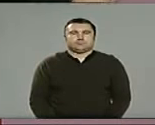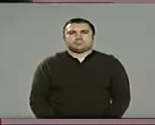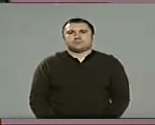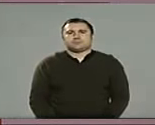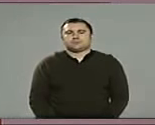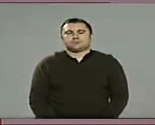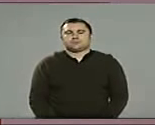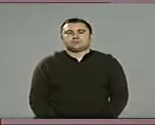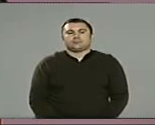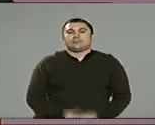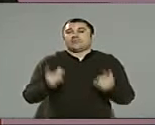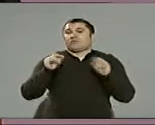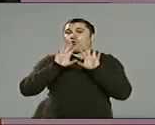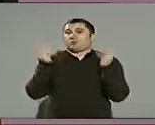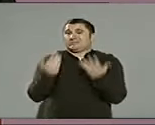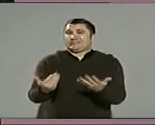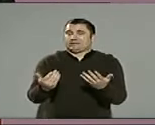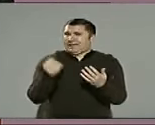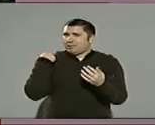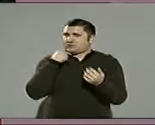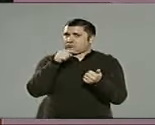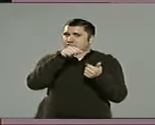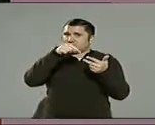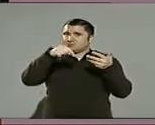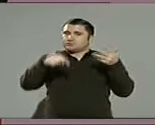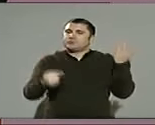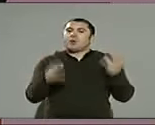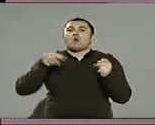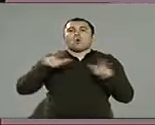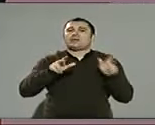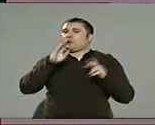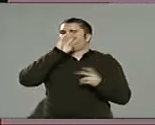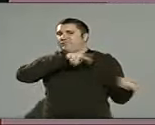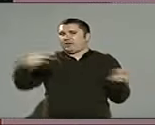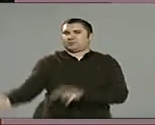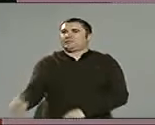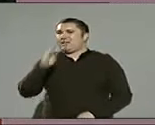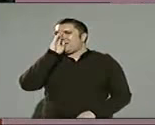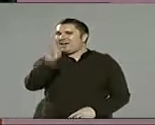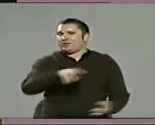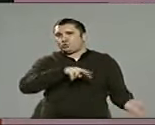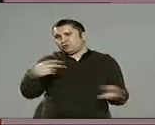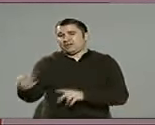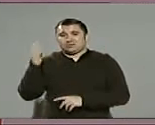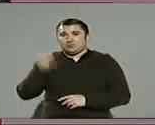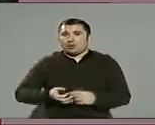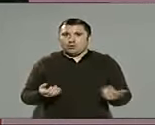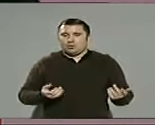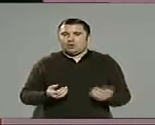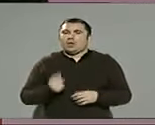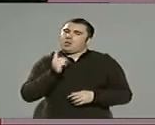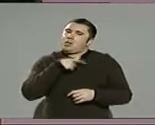Für all das brauchen wir einen Regierungswechsel und einen Richtungswechsel in Deutschland. Wir kämpfen dabei übrigens um